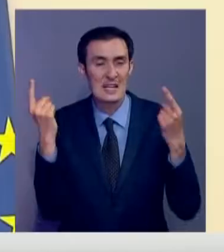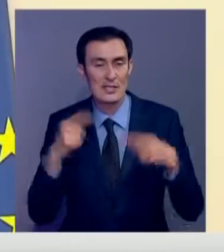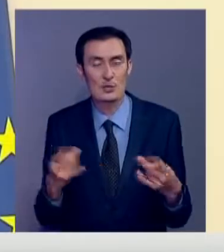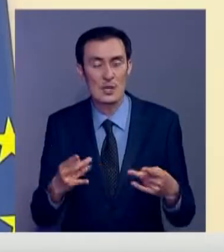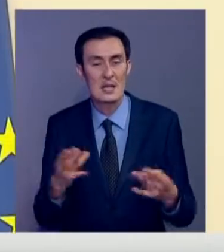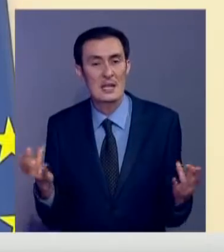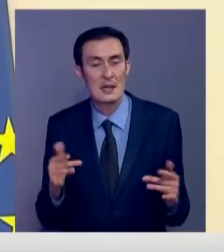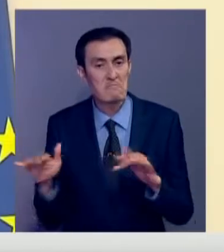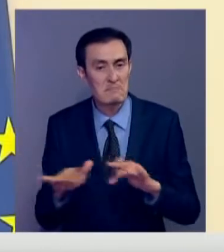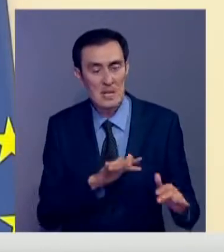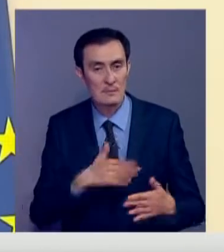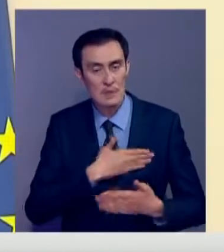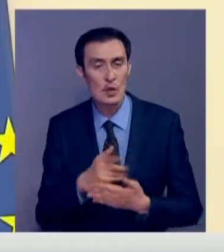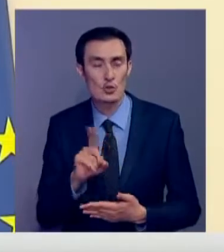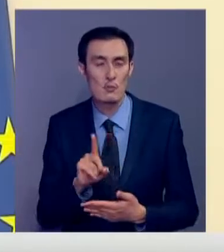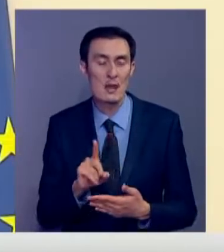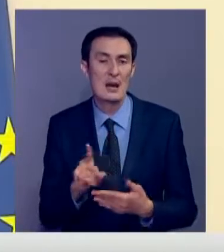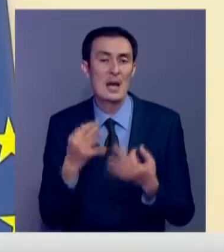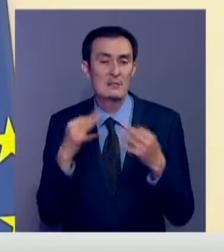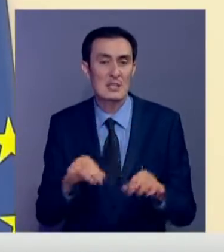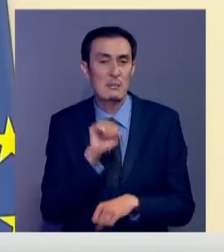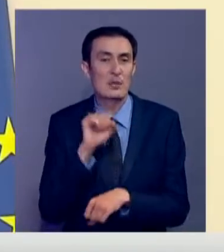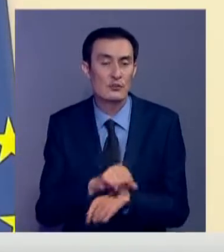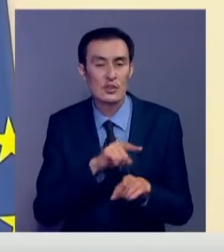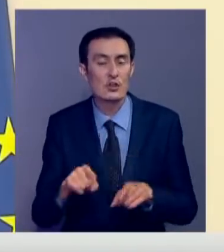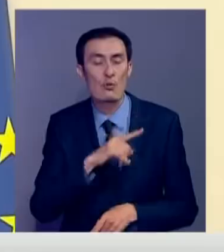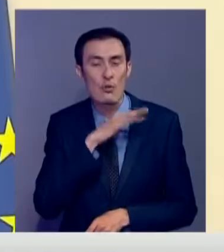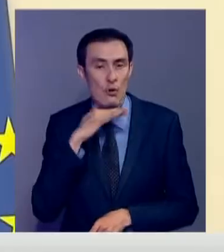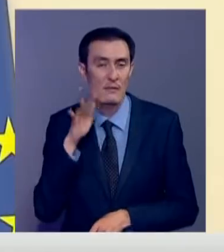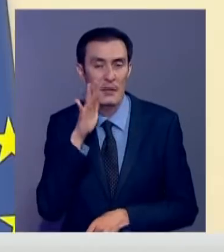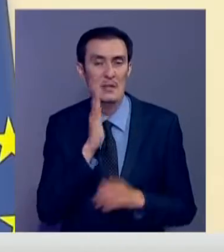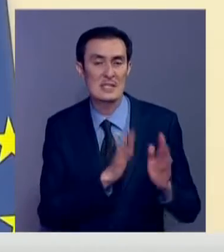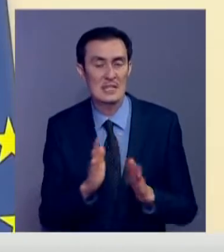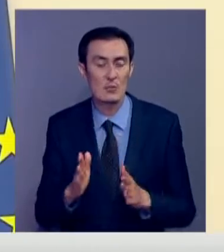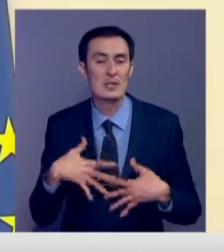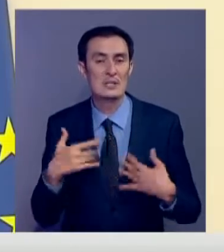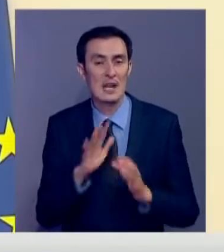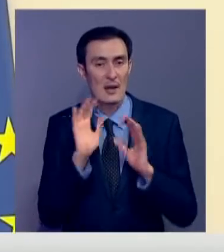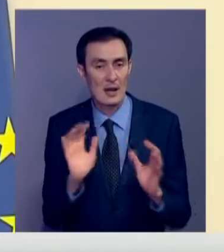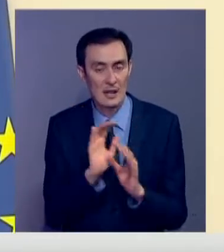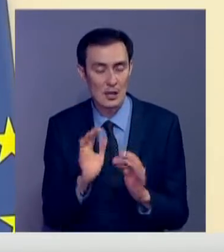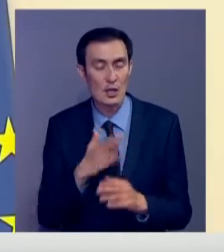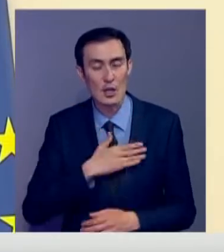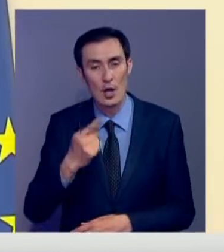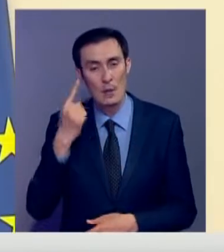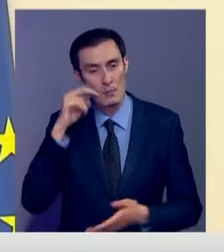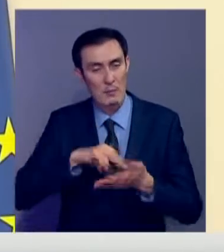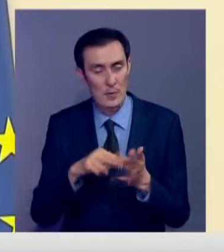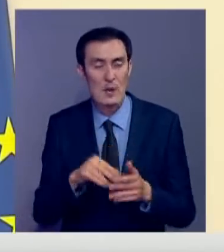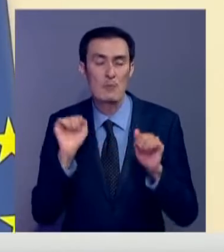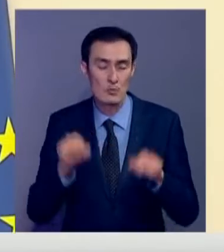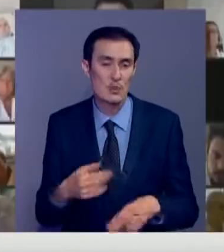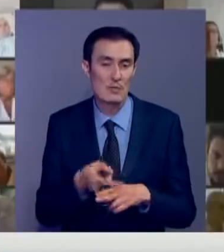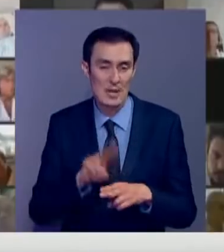приняли необходимые меры, чтобы освободили заблокированную в течение долгого времени систему здравоохранения. Я думаю, что мы сможем